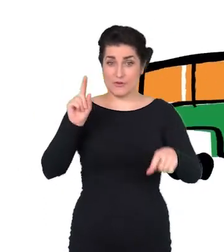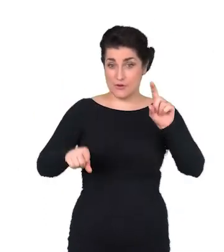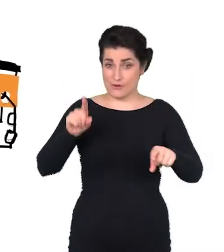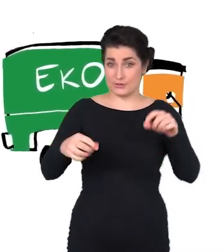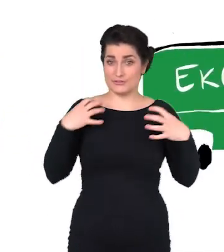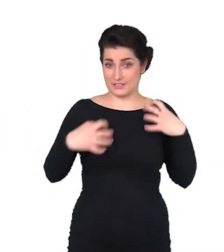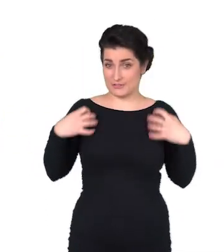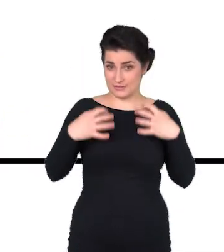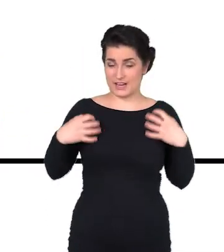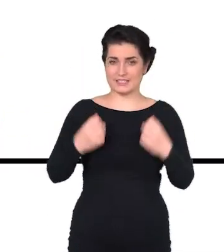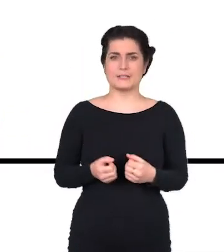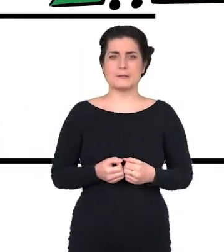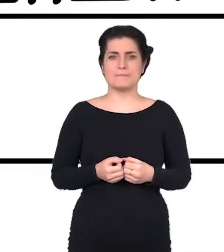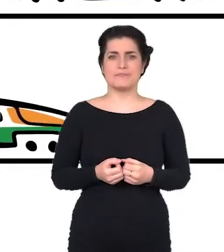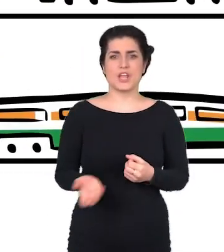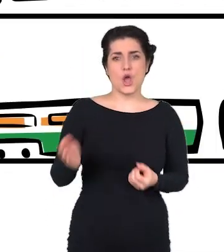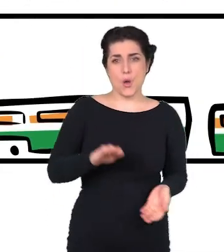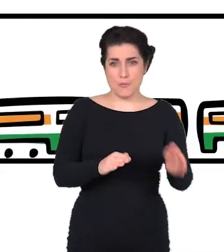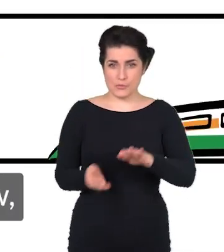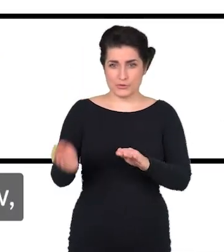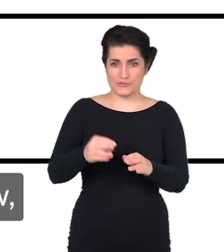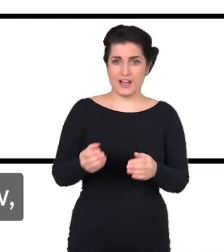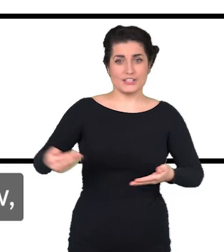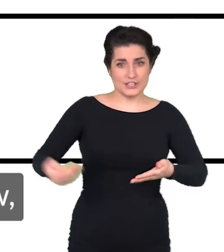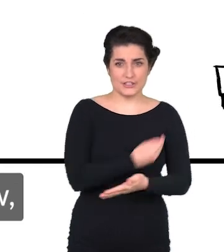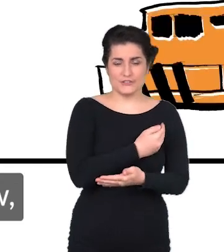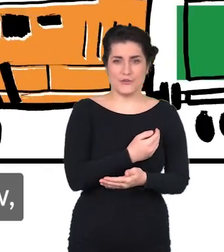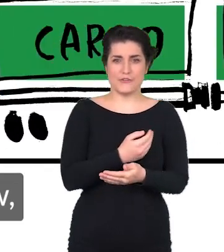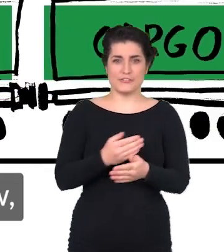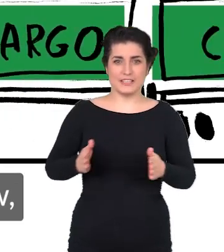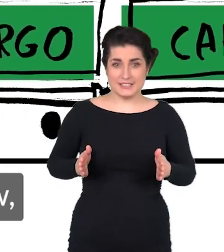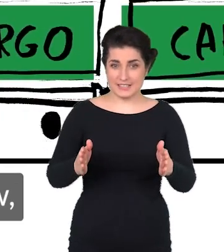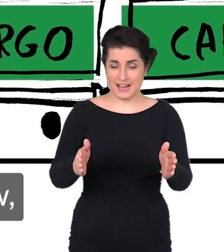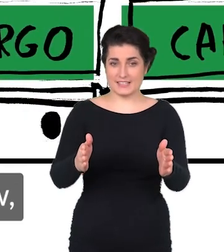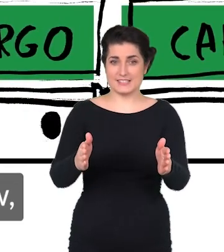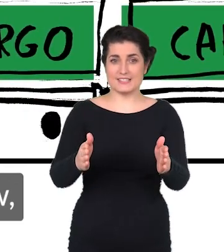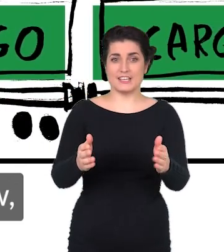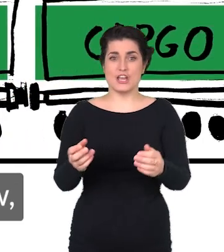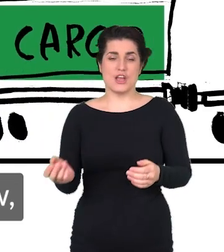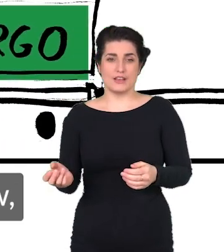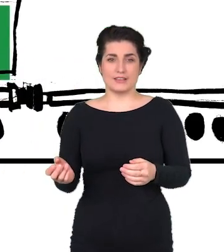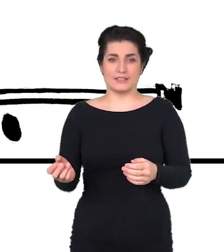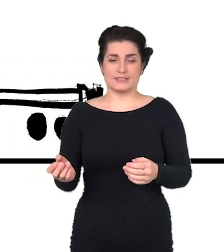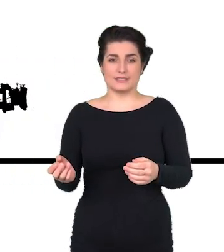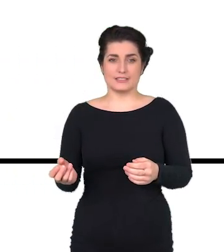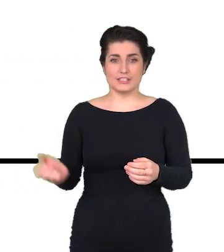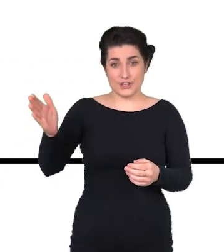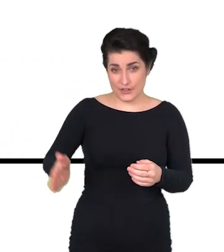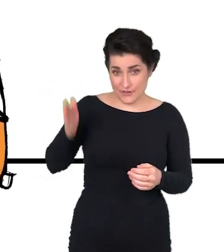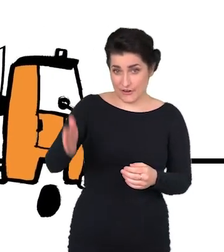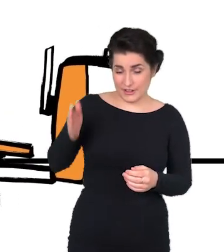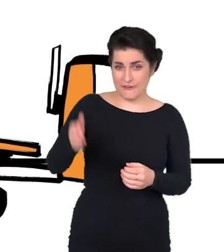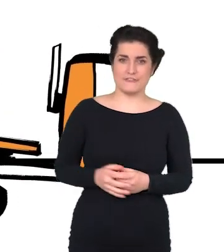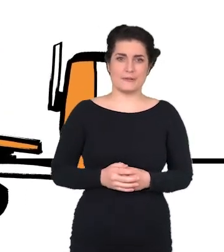źródła energii oraz rozbudowę połączeń kolejowych dla zwiększenia ruchu pasażerskiego oraz transportu towarów, które nie